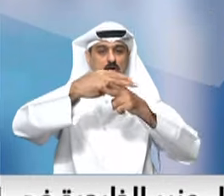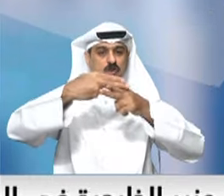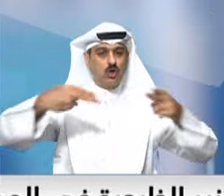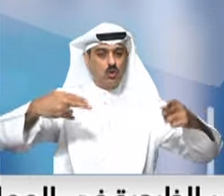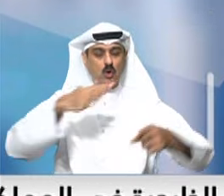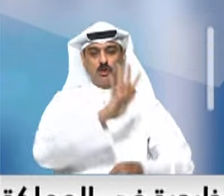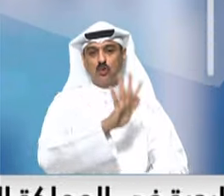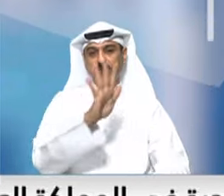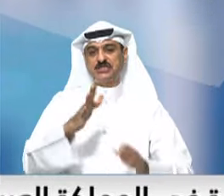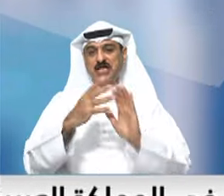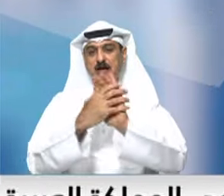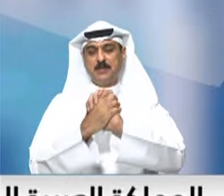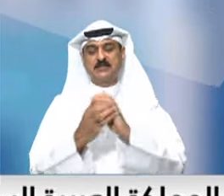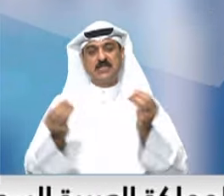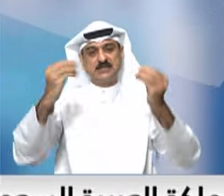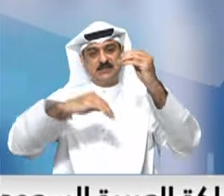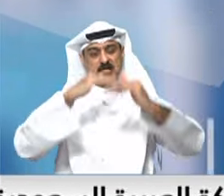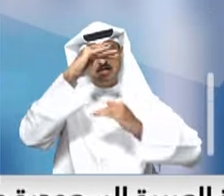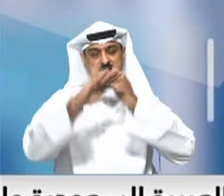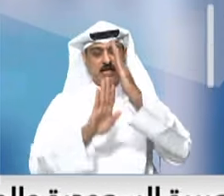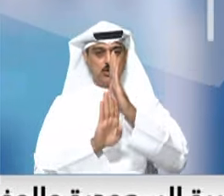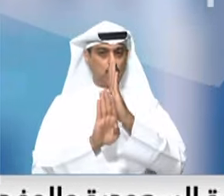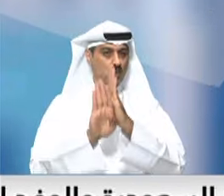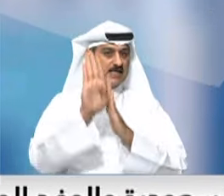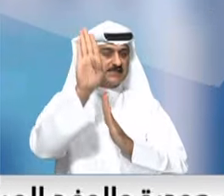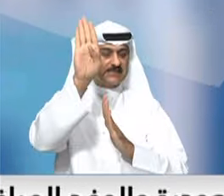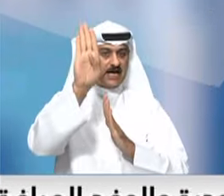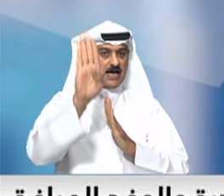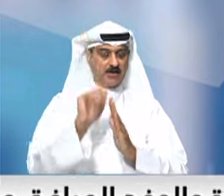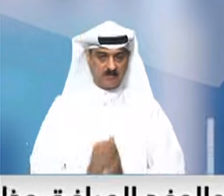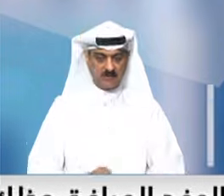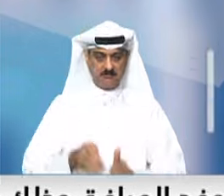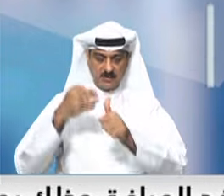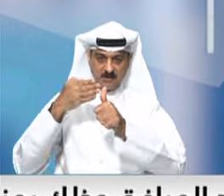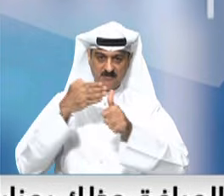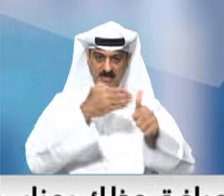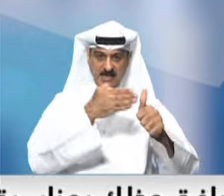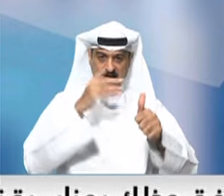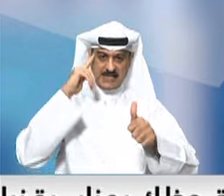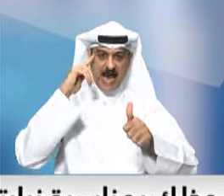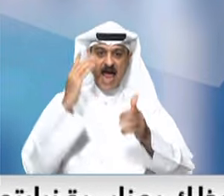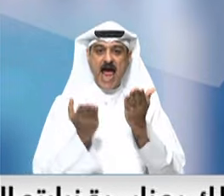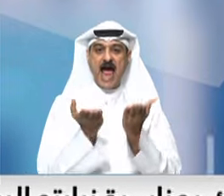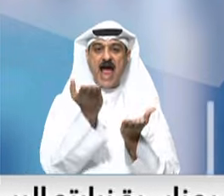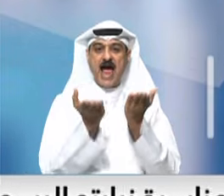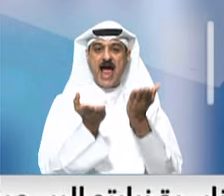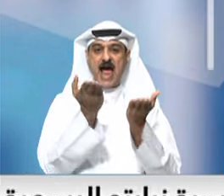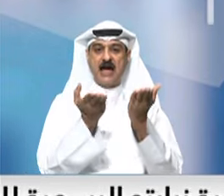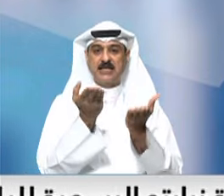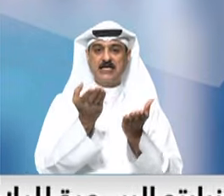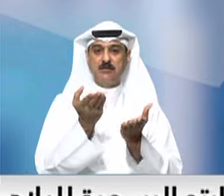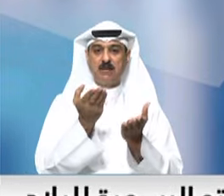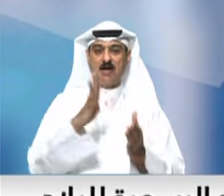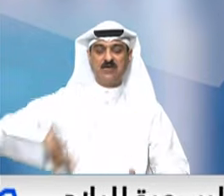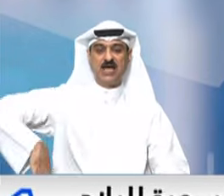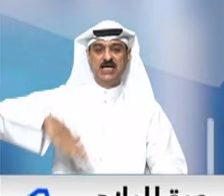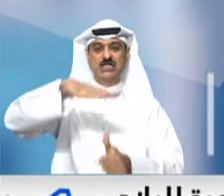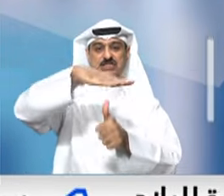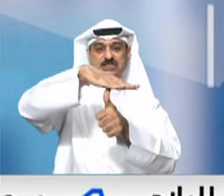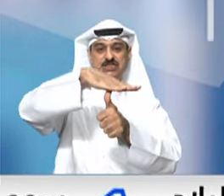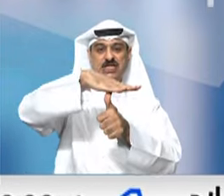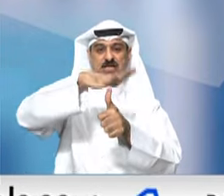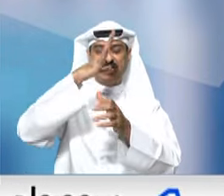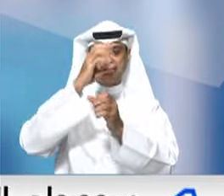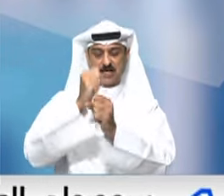الشقيق المزيد من التنميه والتقدم والازدهار تحت ظل القياده الحكيمه لحضره صاحب السمو امير البلاد